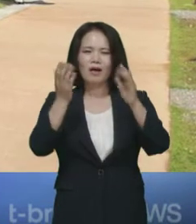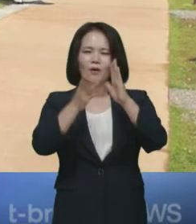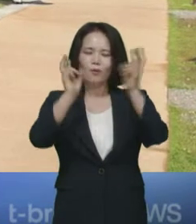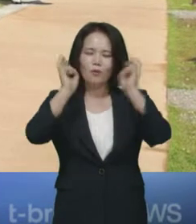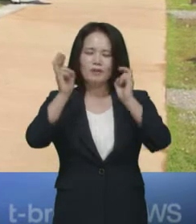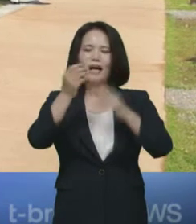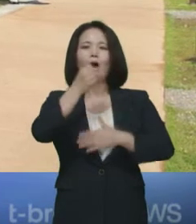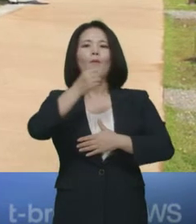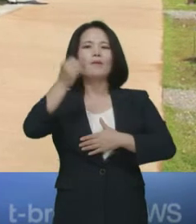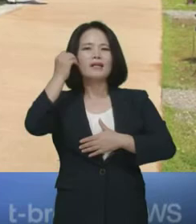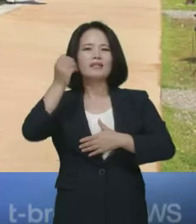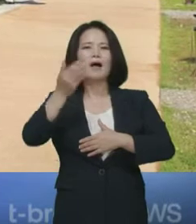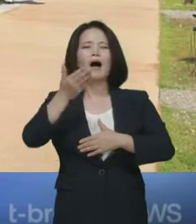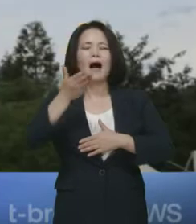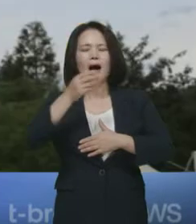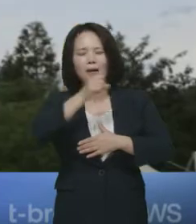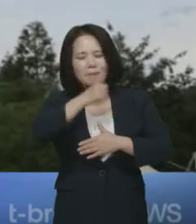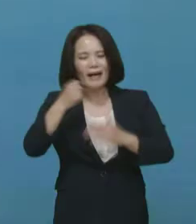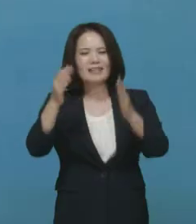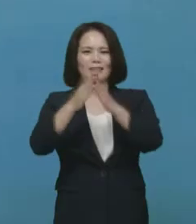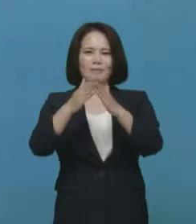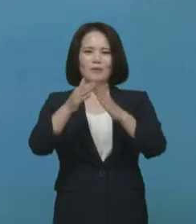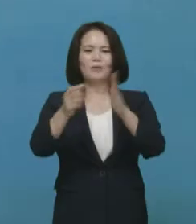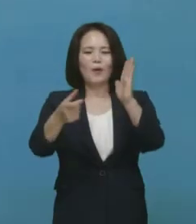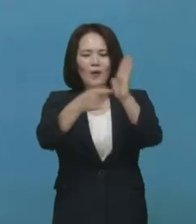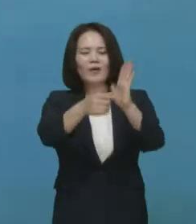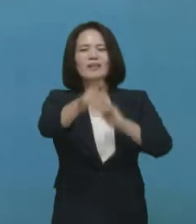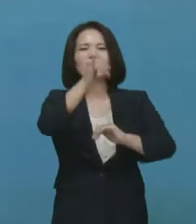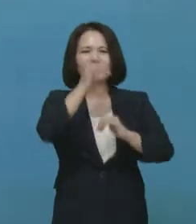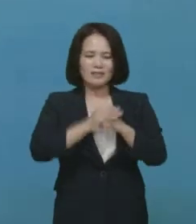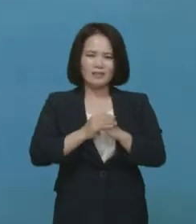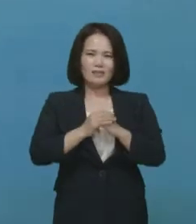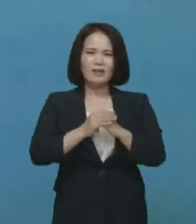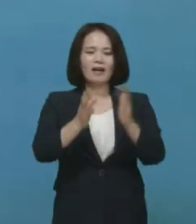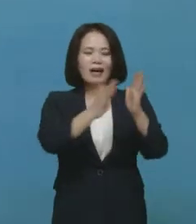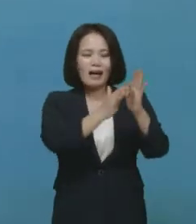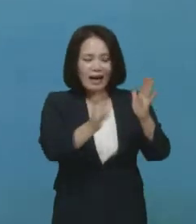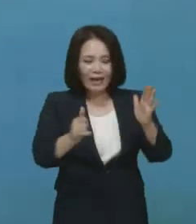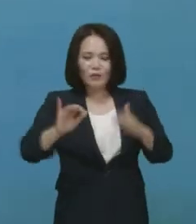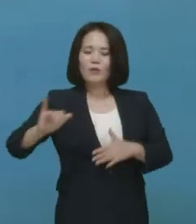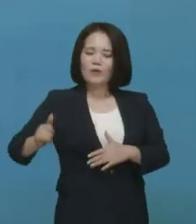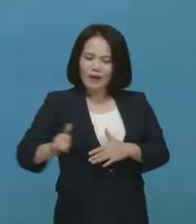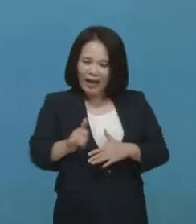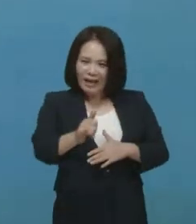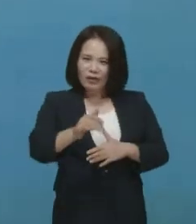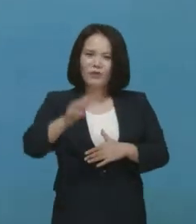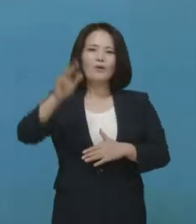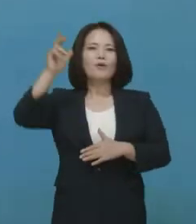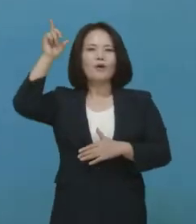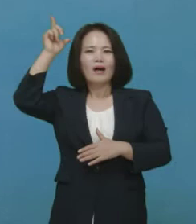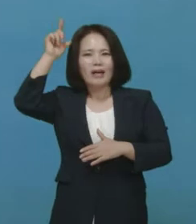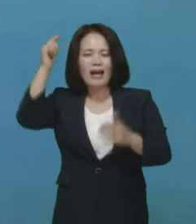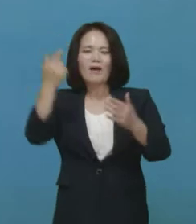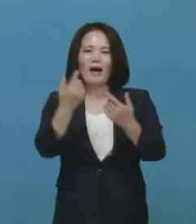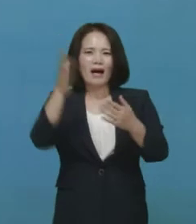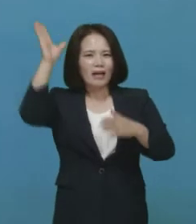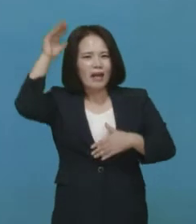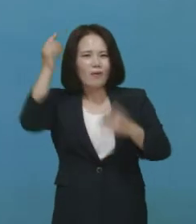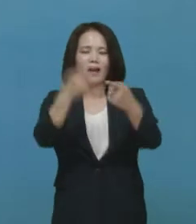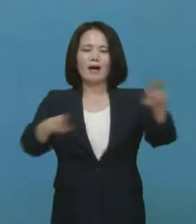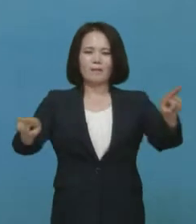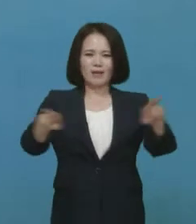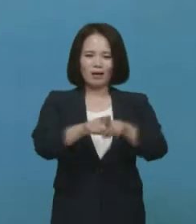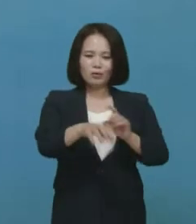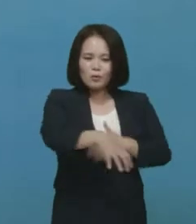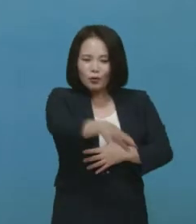맡지 또 소개 없으니까 나 참고하시기 바랍니다 네 이렇게 가족이나 애인 또 반려동물 까지 함께 할 수 있는 것들이